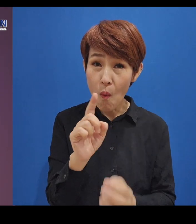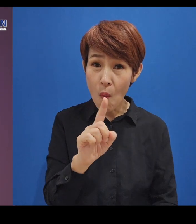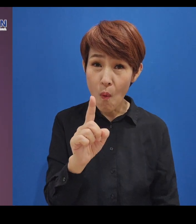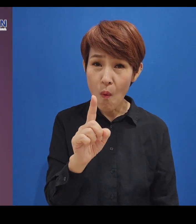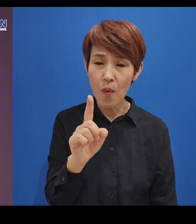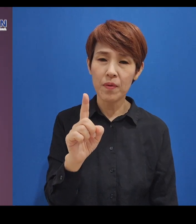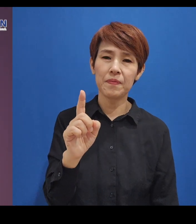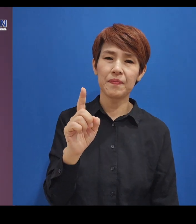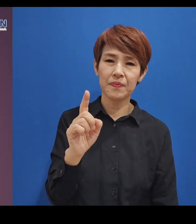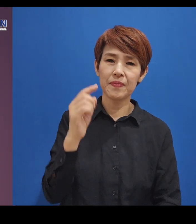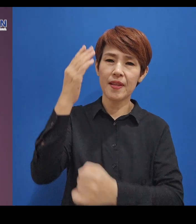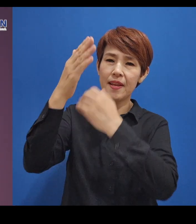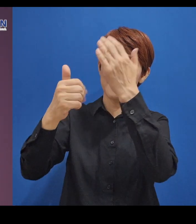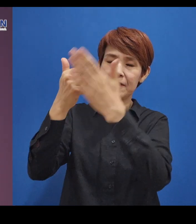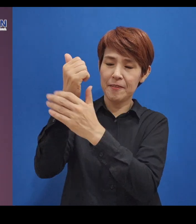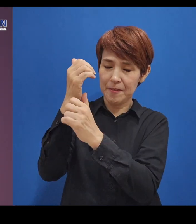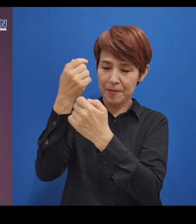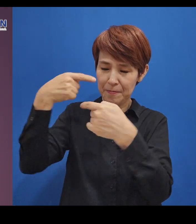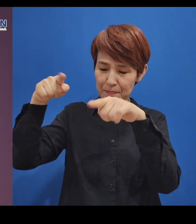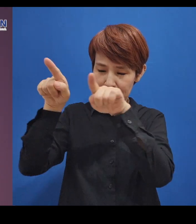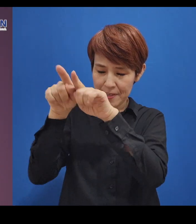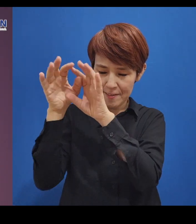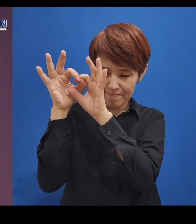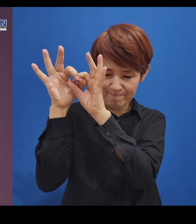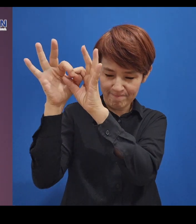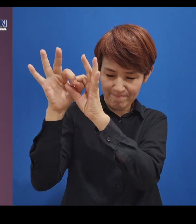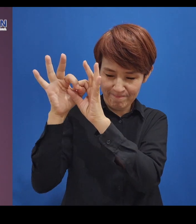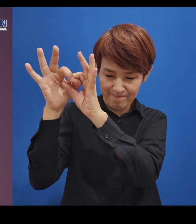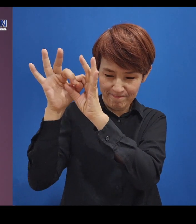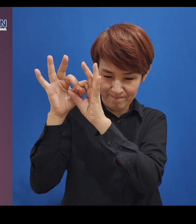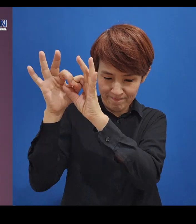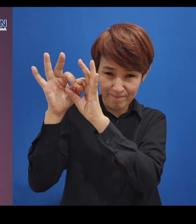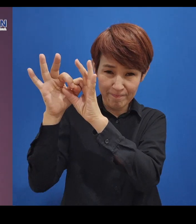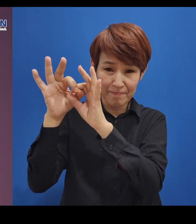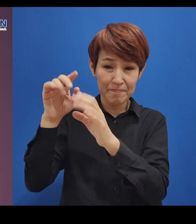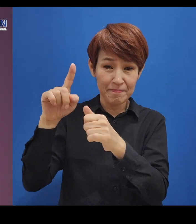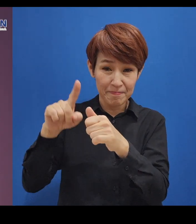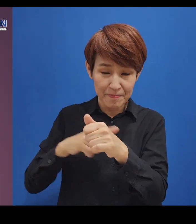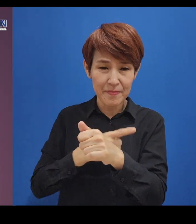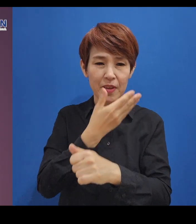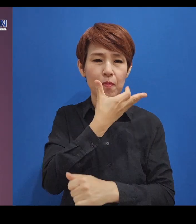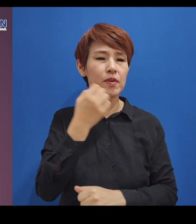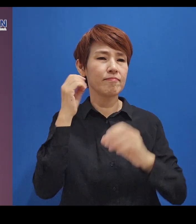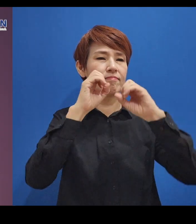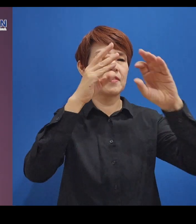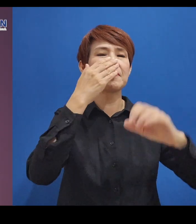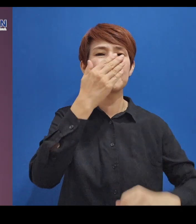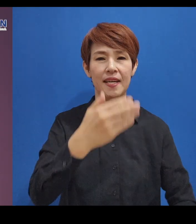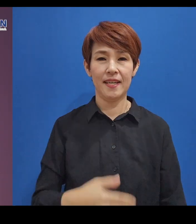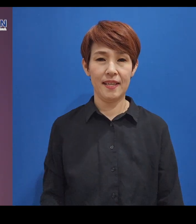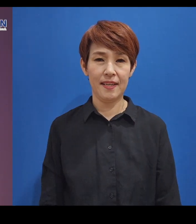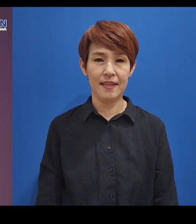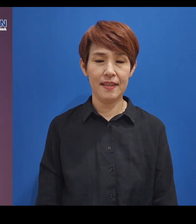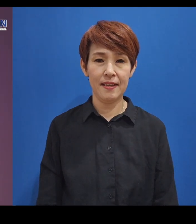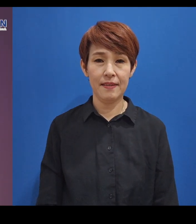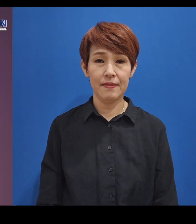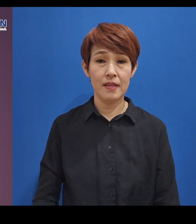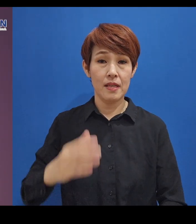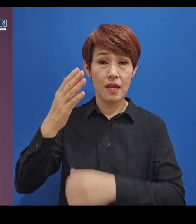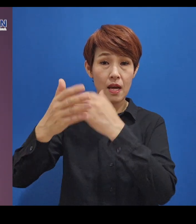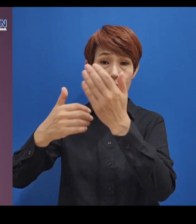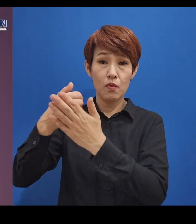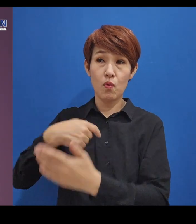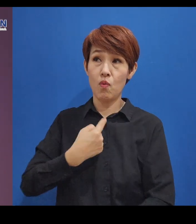그의 종들과의 연합의 결과인 줄 믿습니다. 하나님 홀로 하신 일도